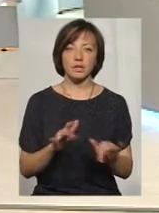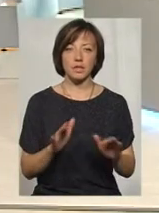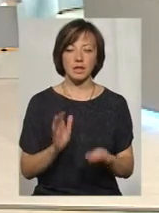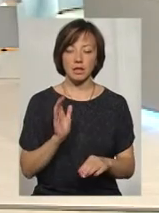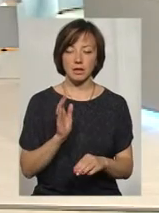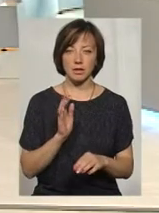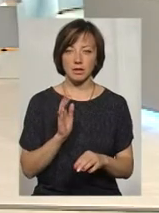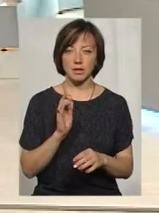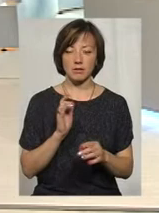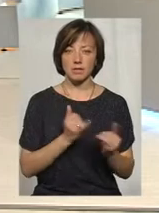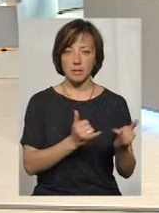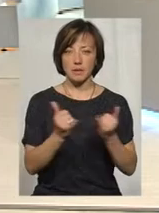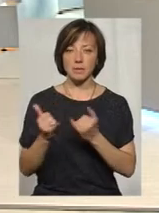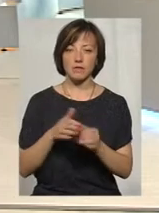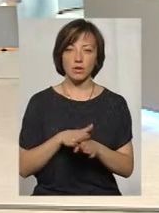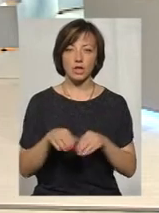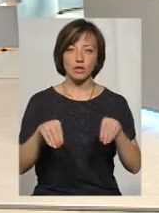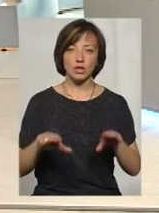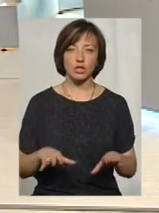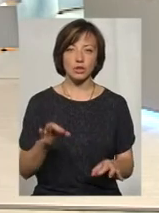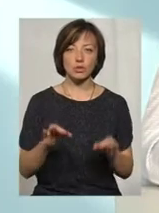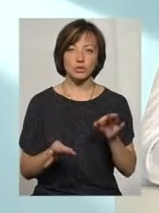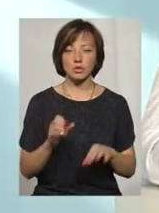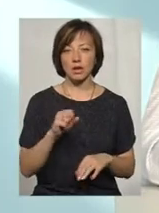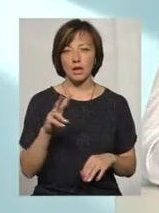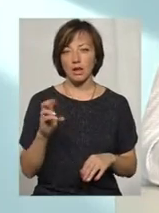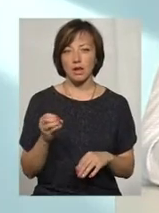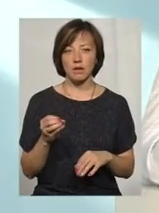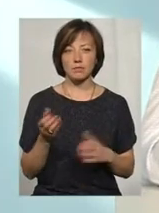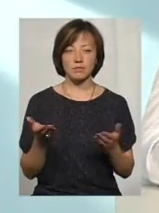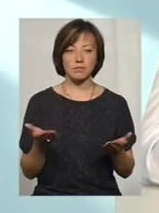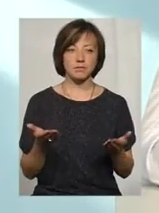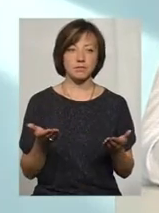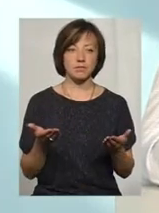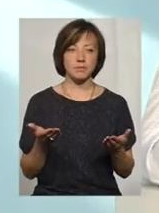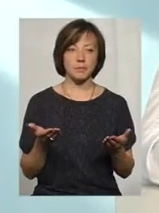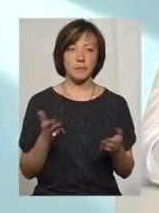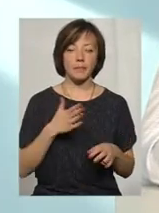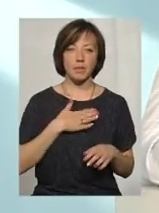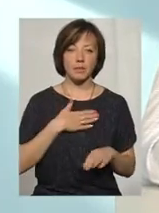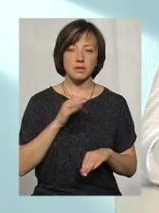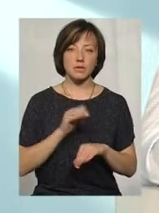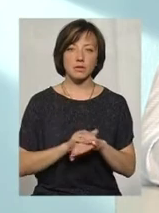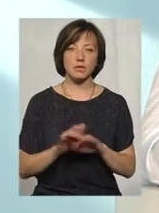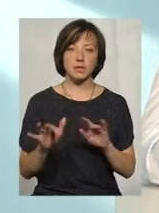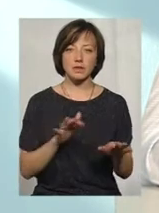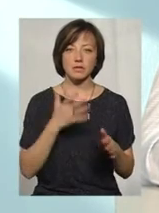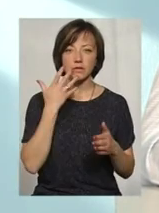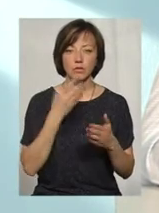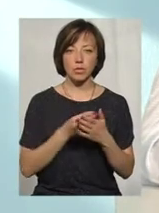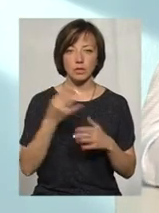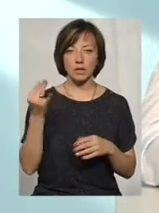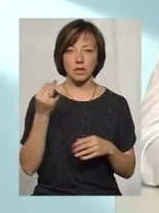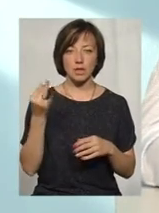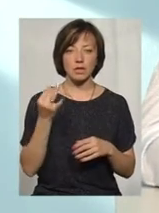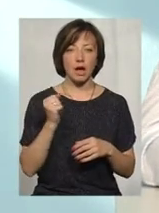на забезпечення виконання рішень суду, але в певній мірі вони в даному випадку, як нами зафіксовано, діяли трошки в своєму інтересі,